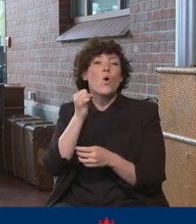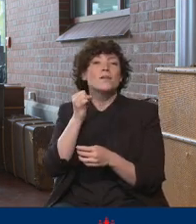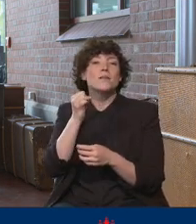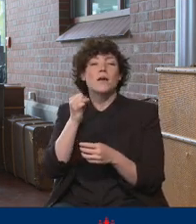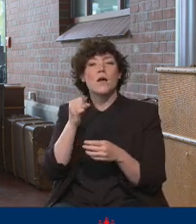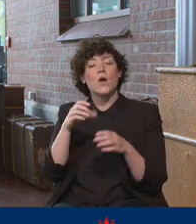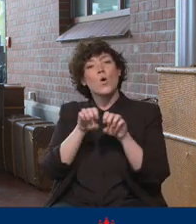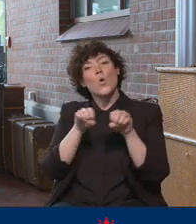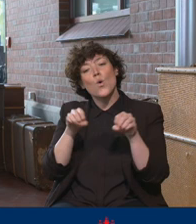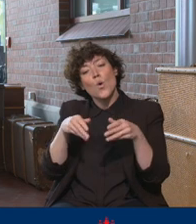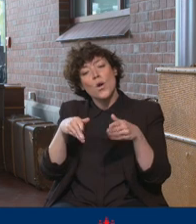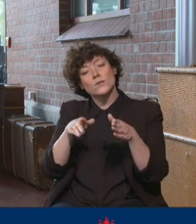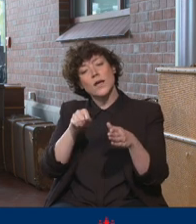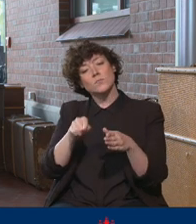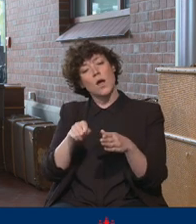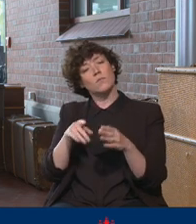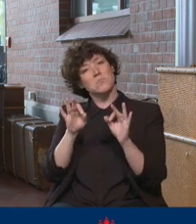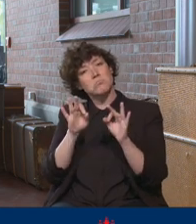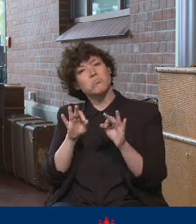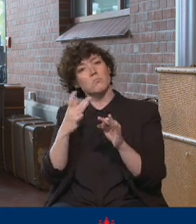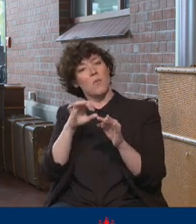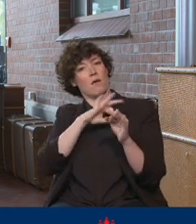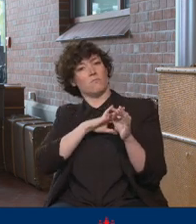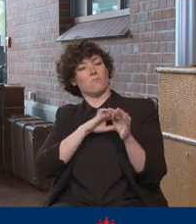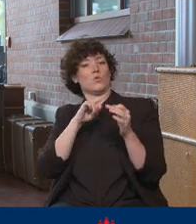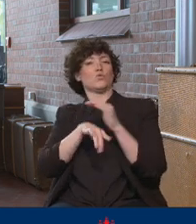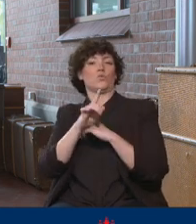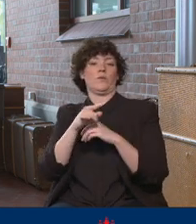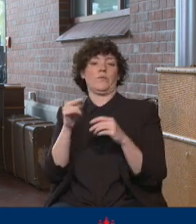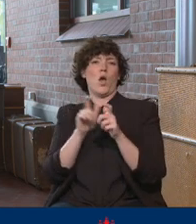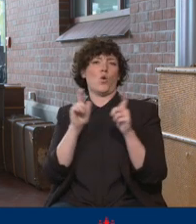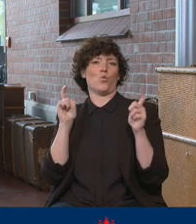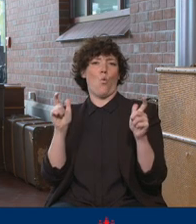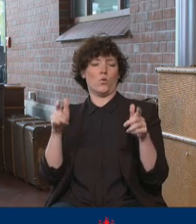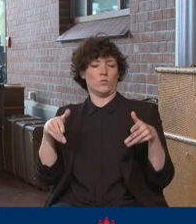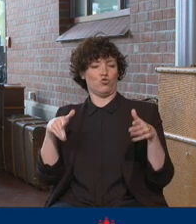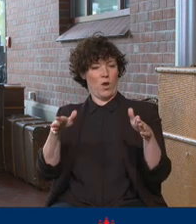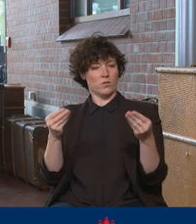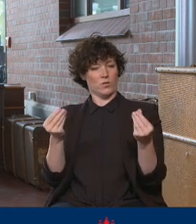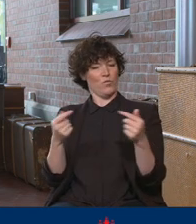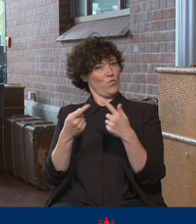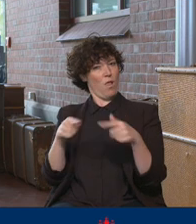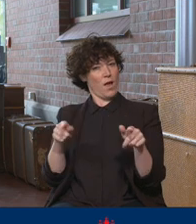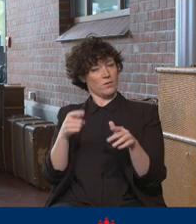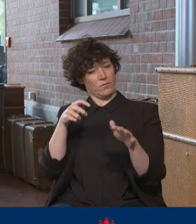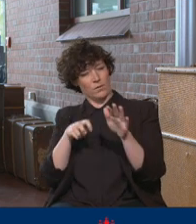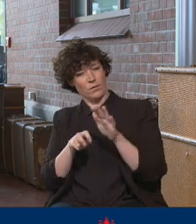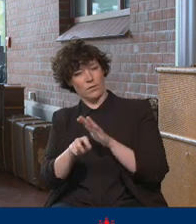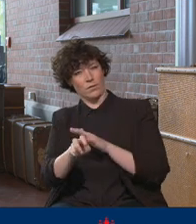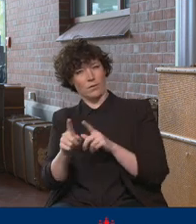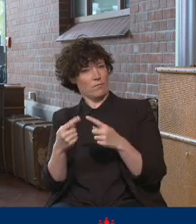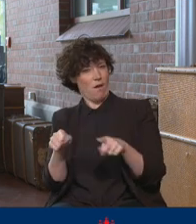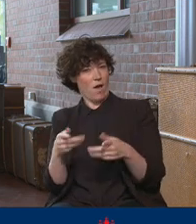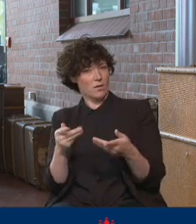nicht mehr so sehr merkt dass sich da unter dieser großen straße hindurch gehe ja wenn man jetzt noch mal den